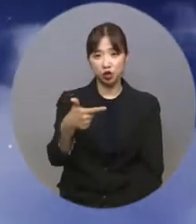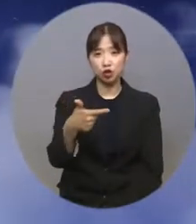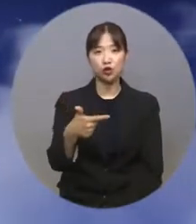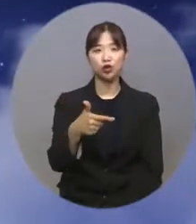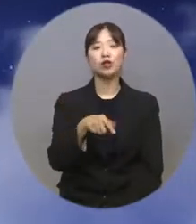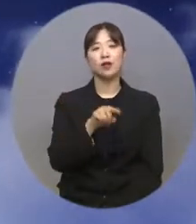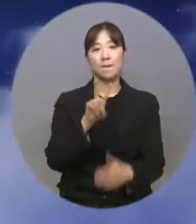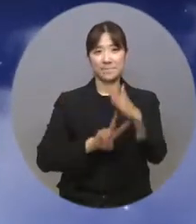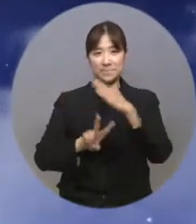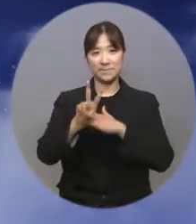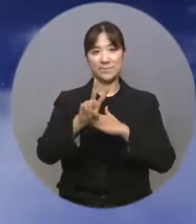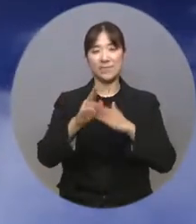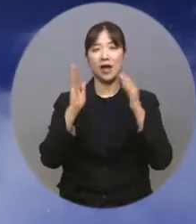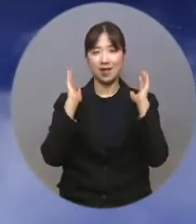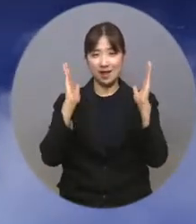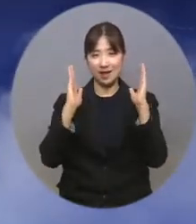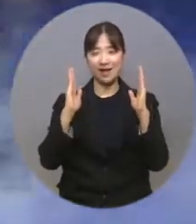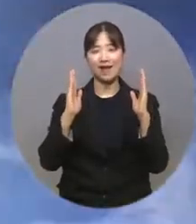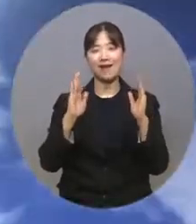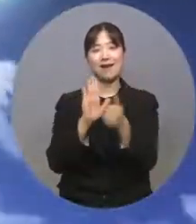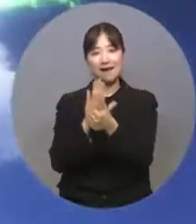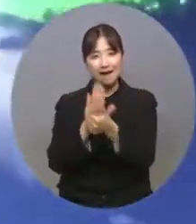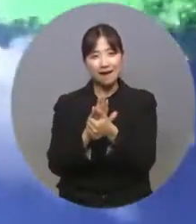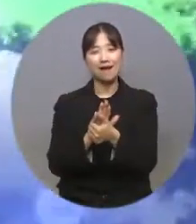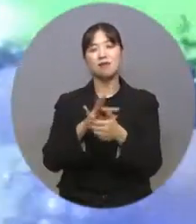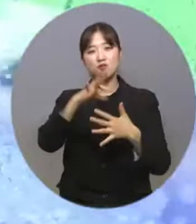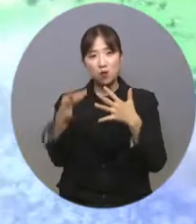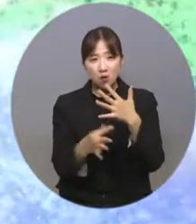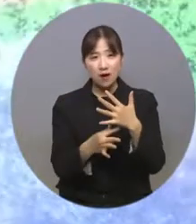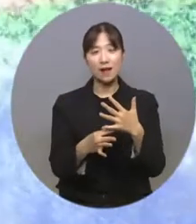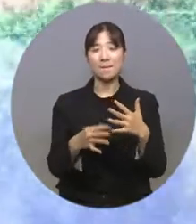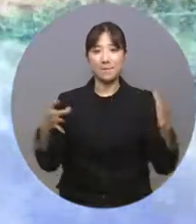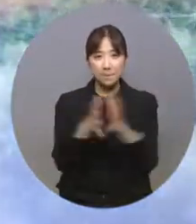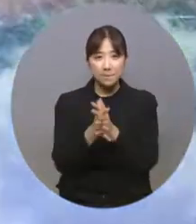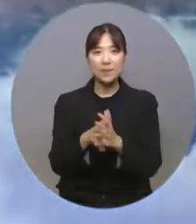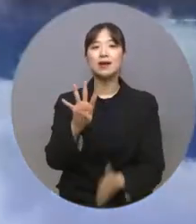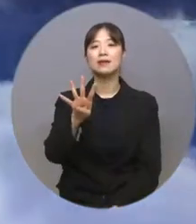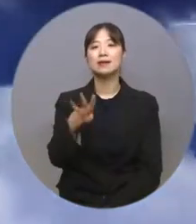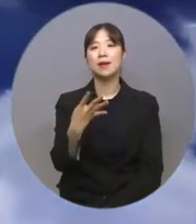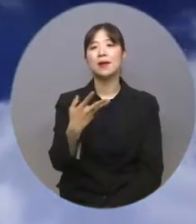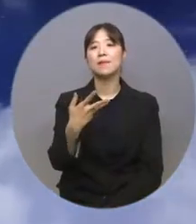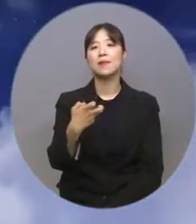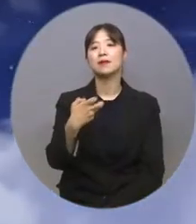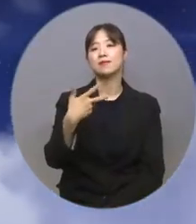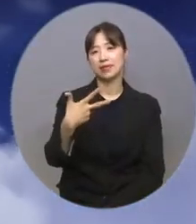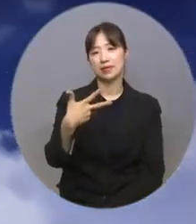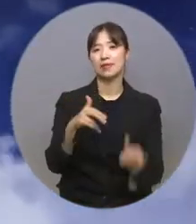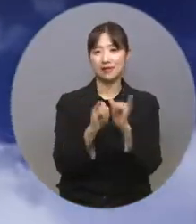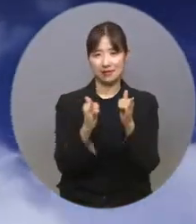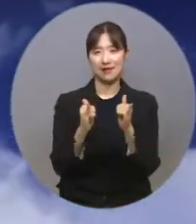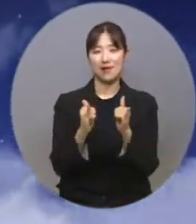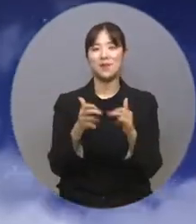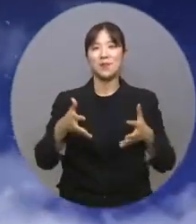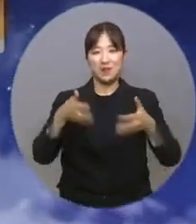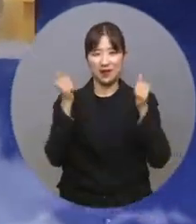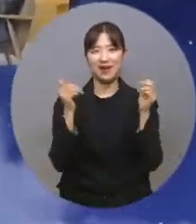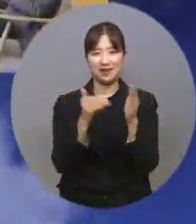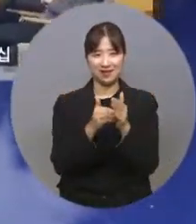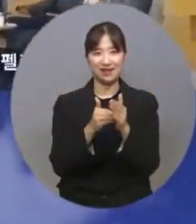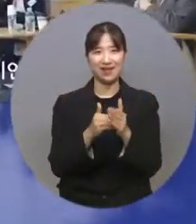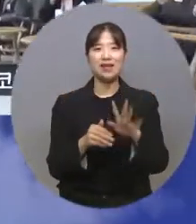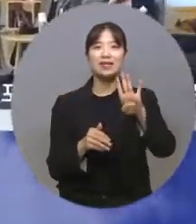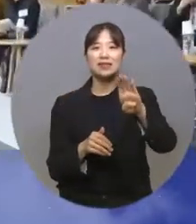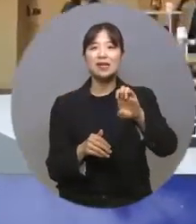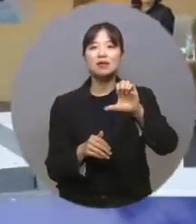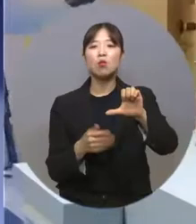쿠 비 전 장학 프로그램을 시작으로 현재까지 400여 등 7명의 장학생을 배출했으며 지금까지 총 45억